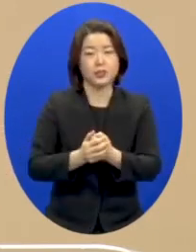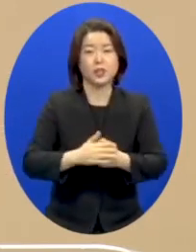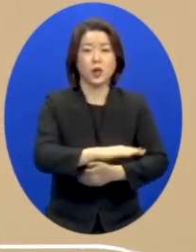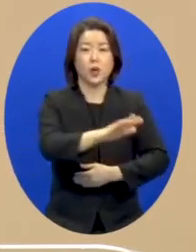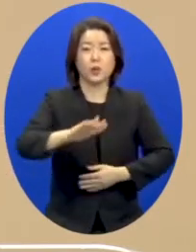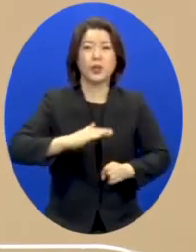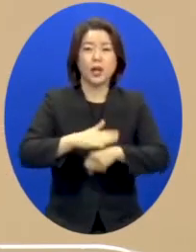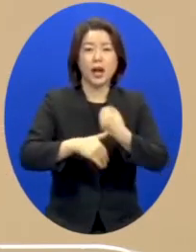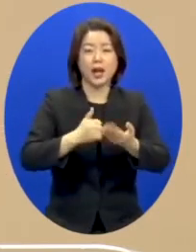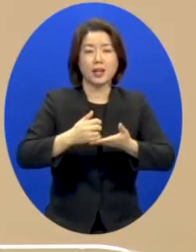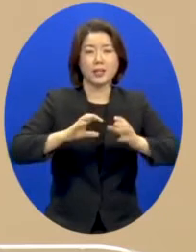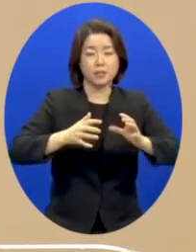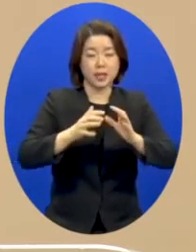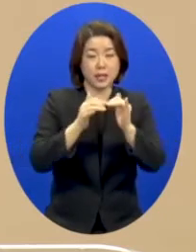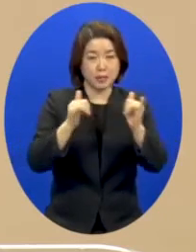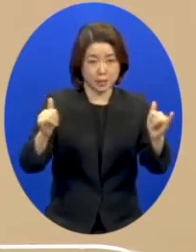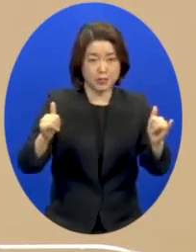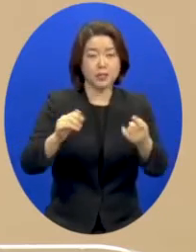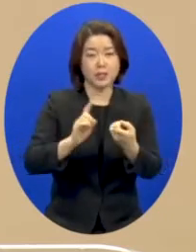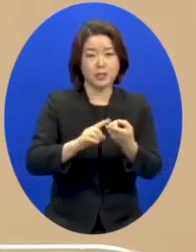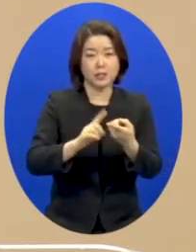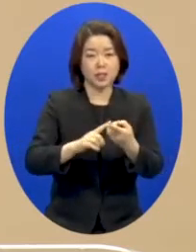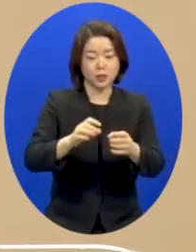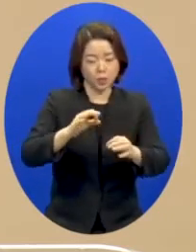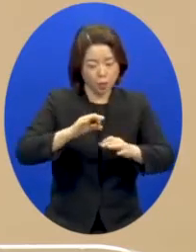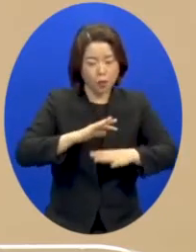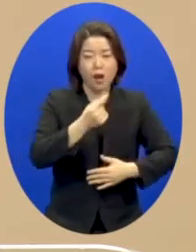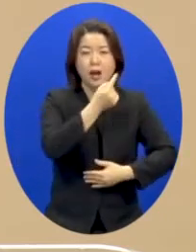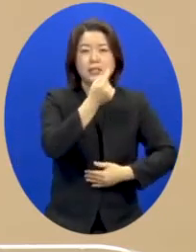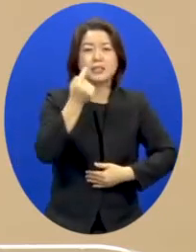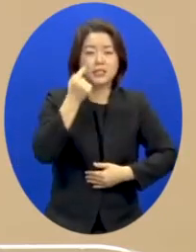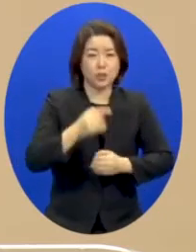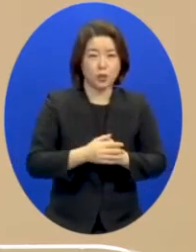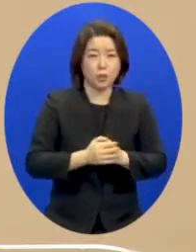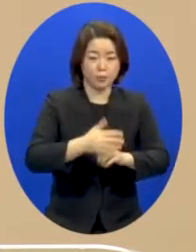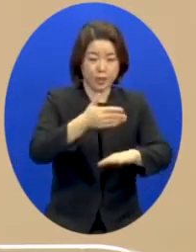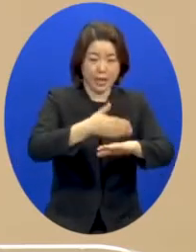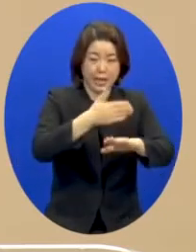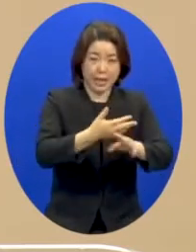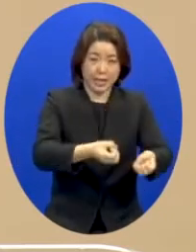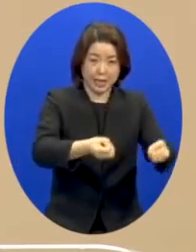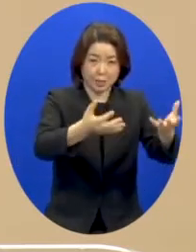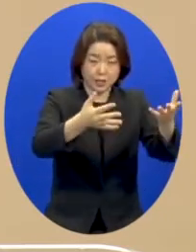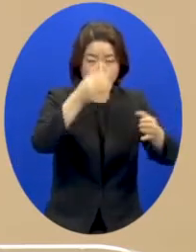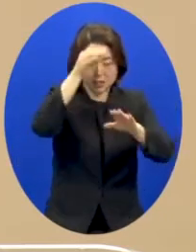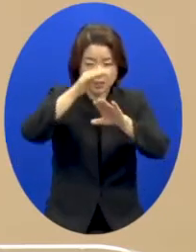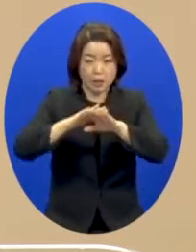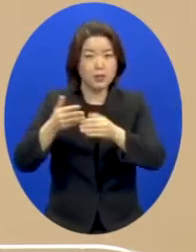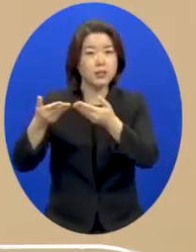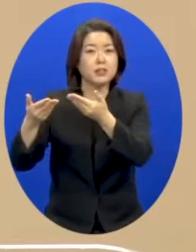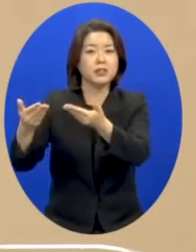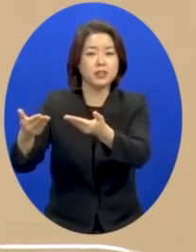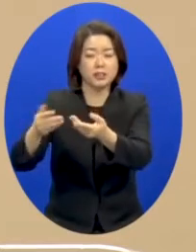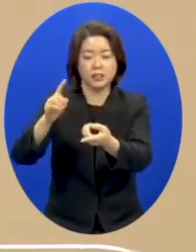하는 정말 놀라운 증거이니까 감사절 예배를 드리는 것 자체가 복인 거죠.